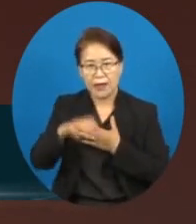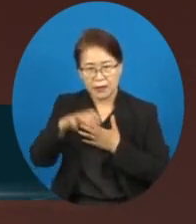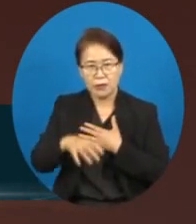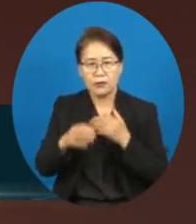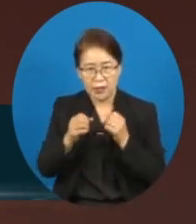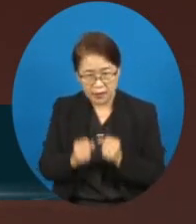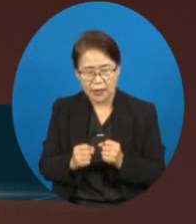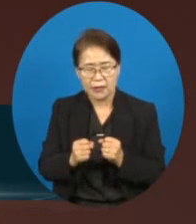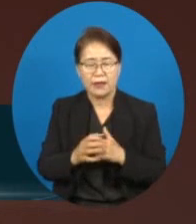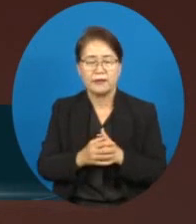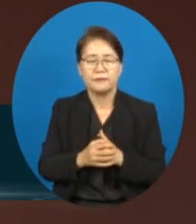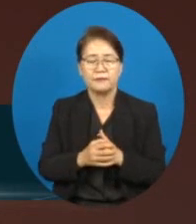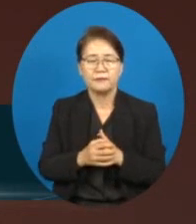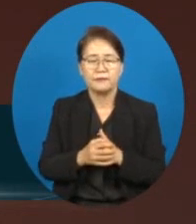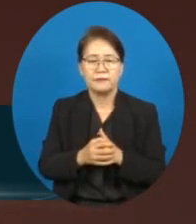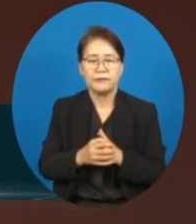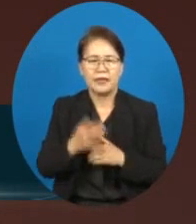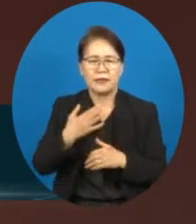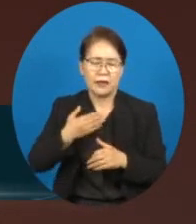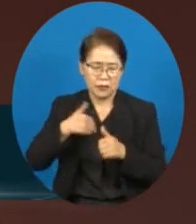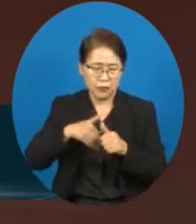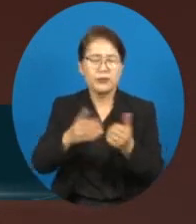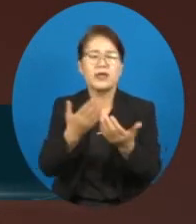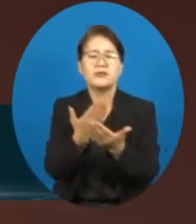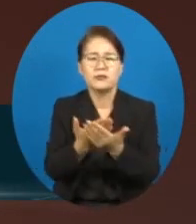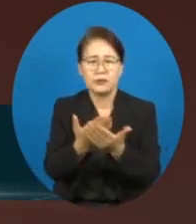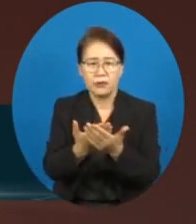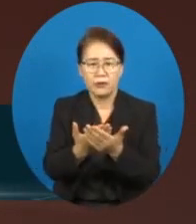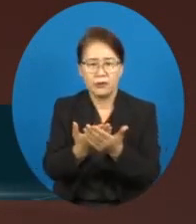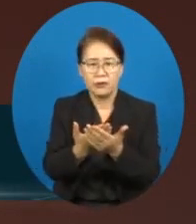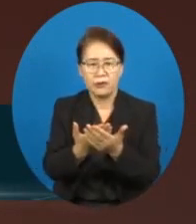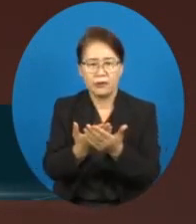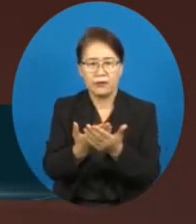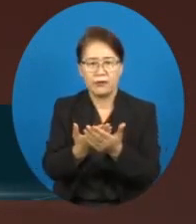있나이다 나를 보내소서.